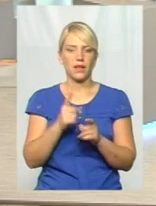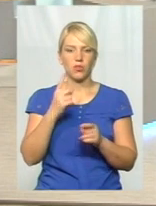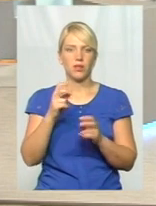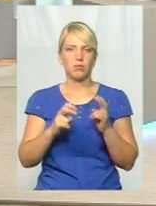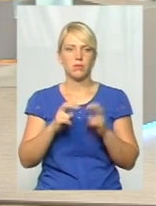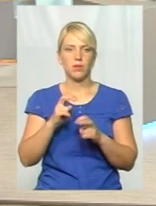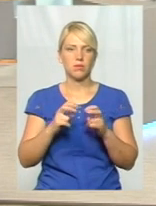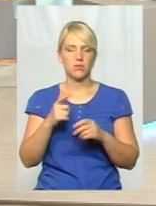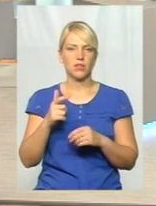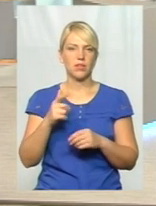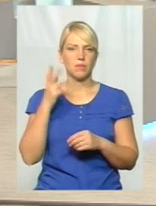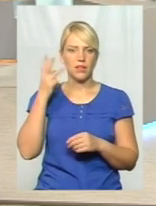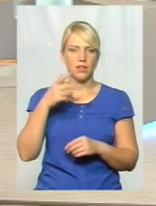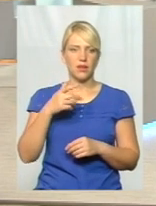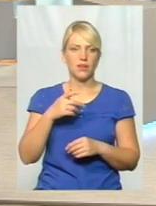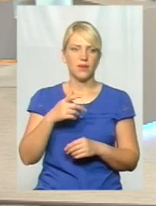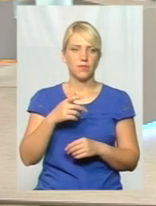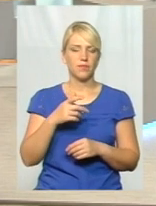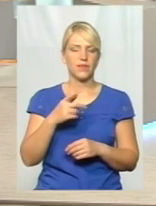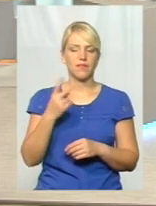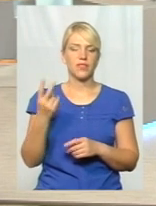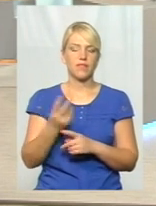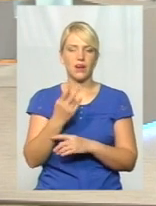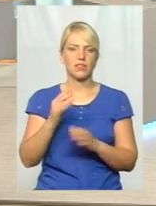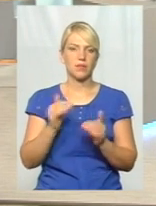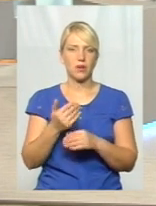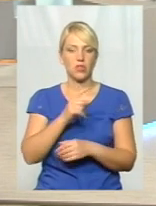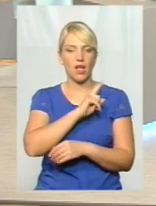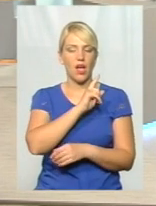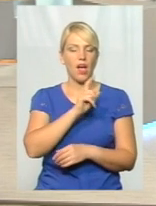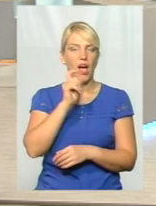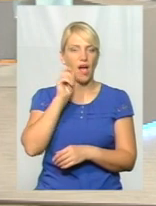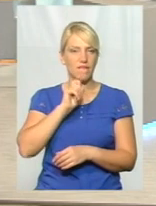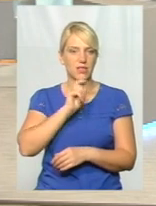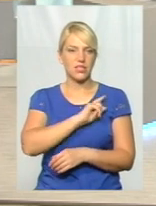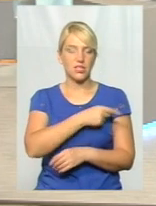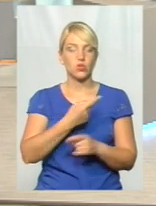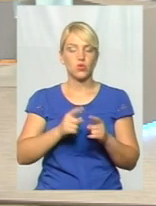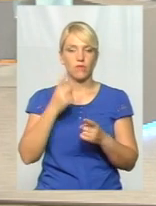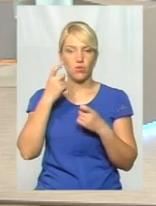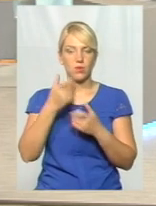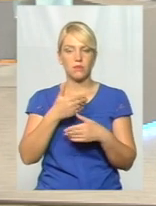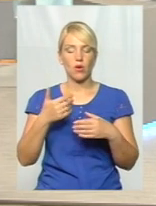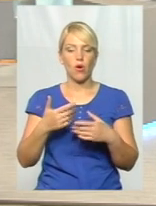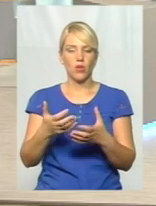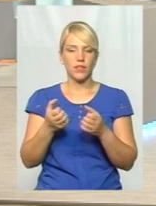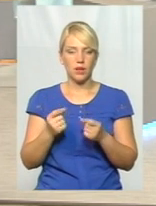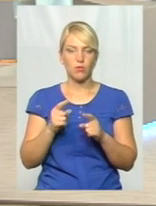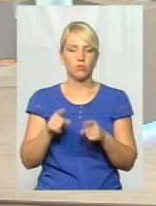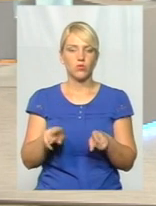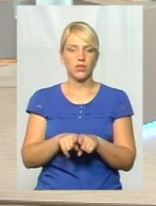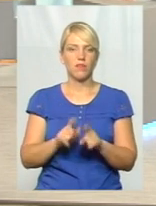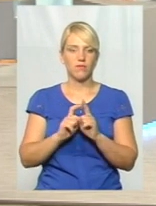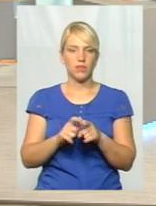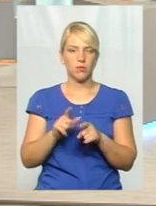як Хмельницьгаз, воно в раза два менше, скажімо, ну, віриться більш потужніше. Цю інформацію ми отримаємо, тому що в відповіді цій